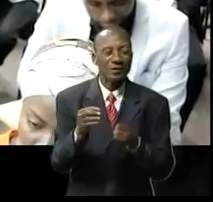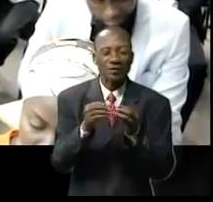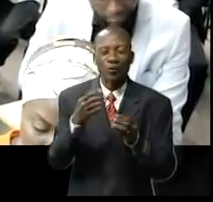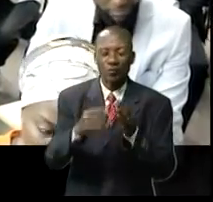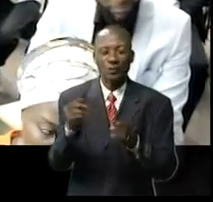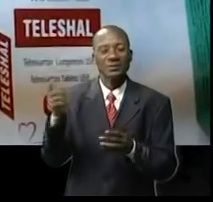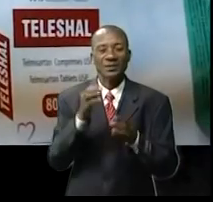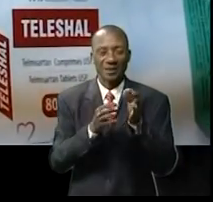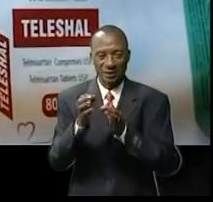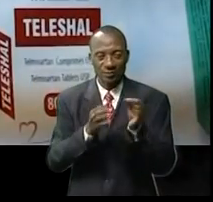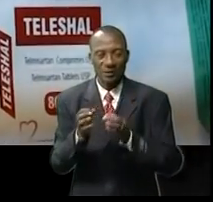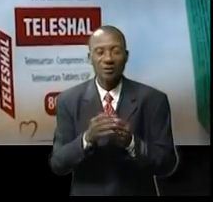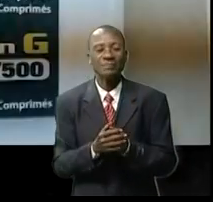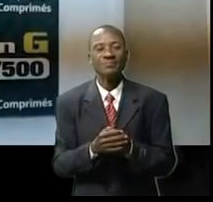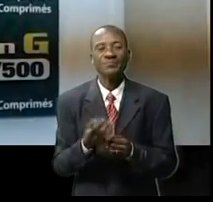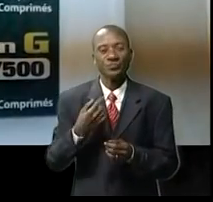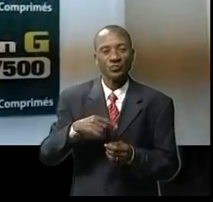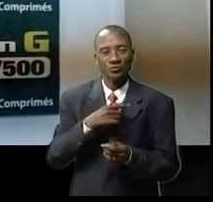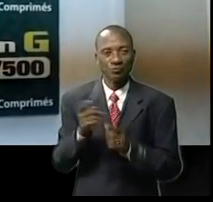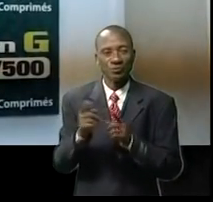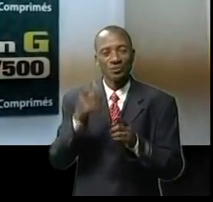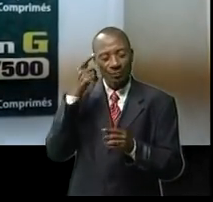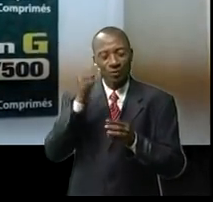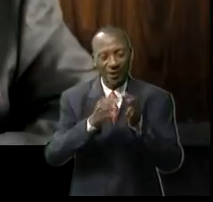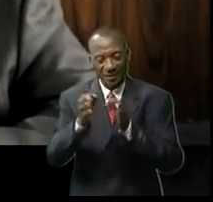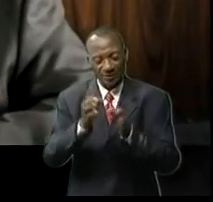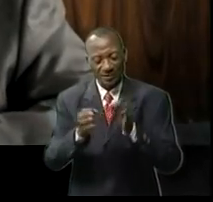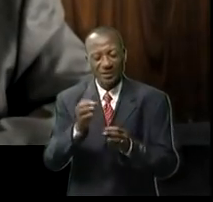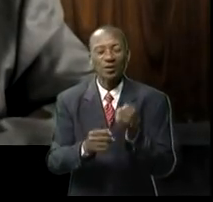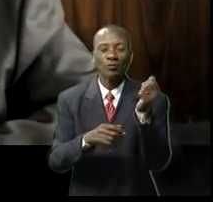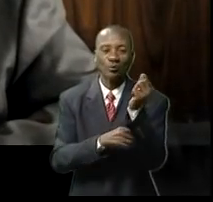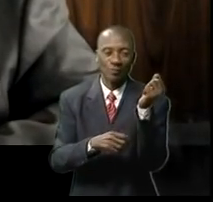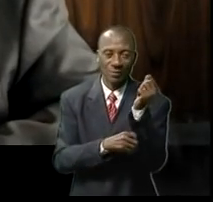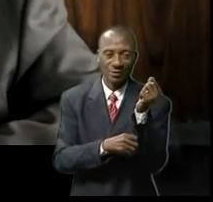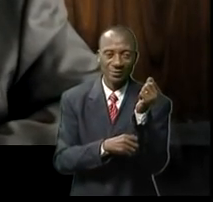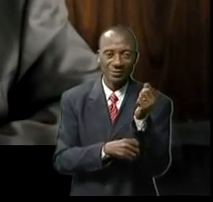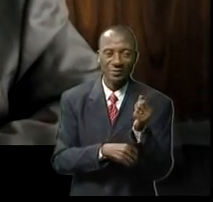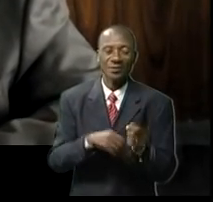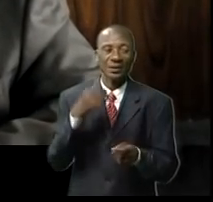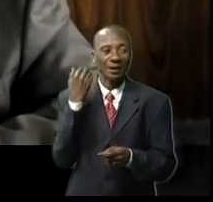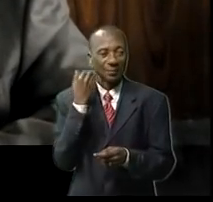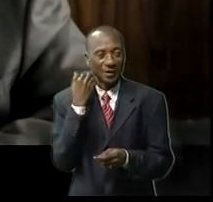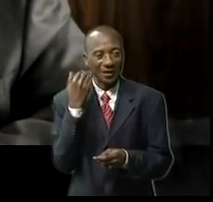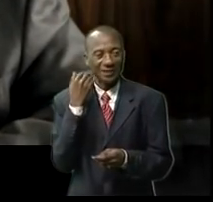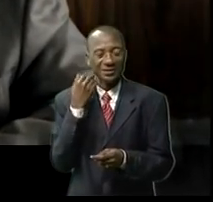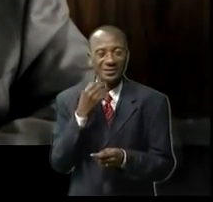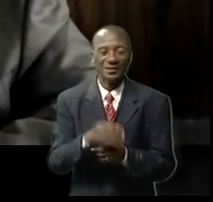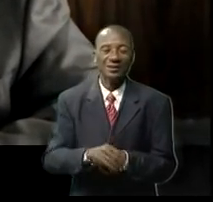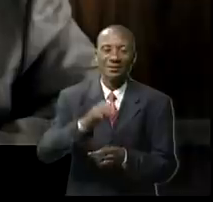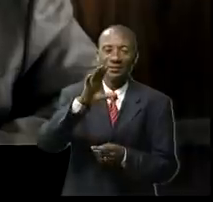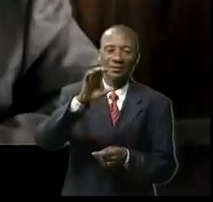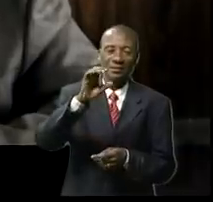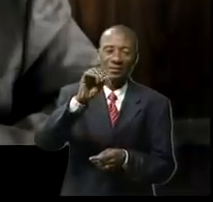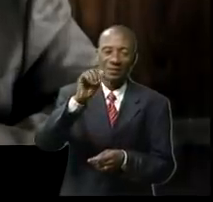avons également voulu, à l'intention de nos apprenants ainsi que de la population, essayer de